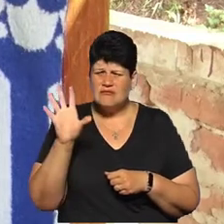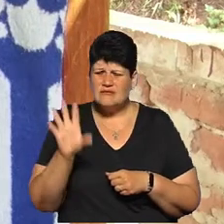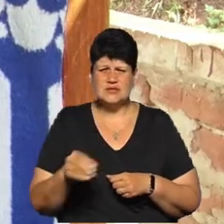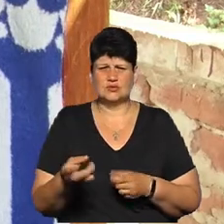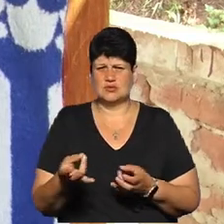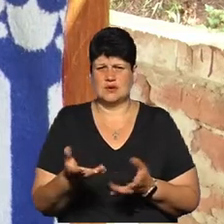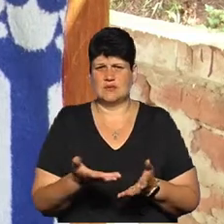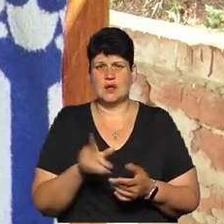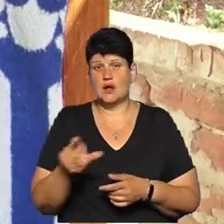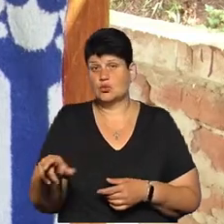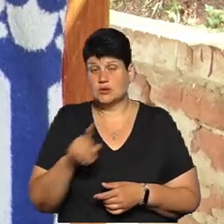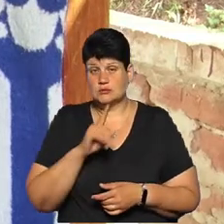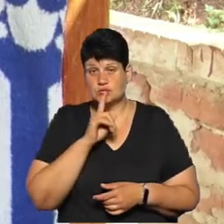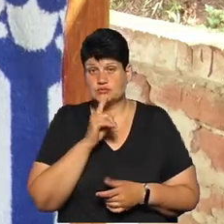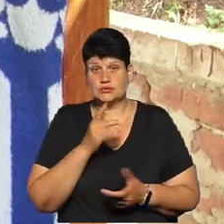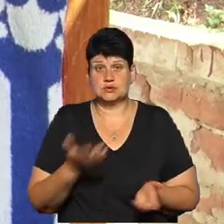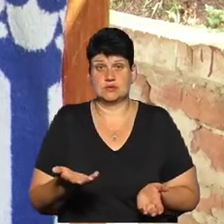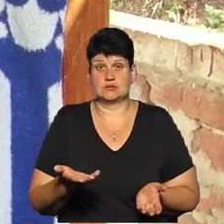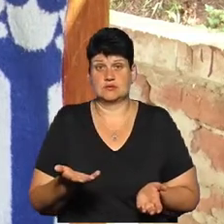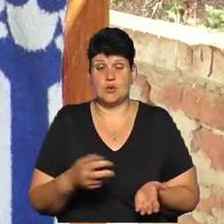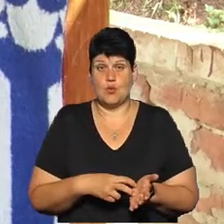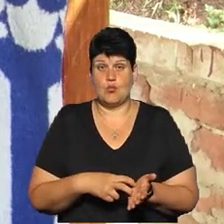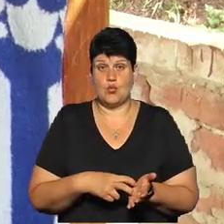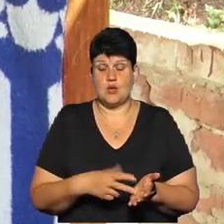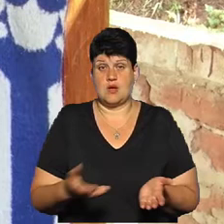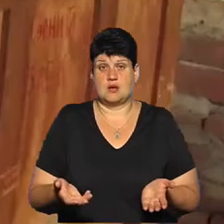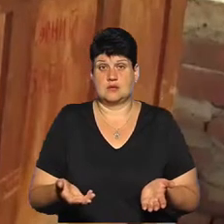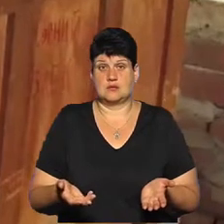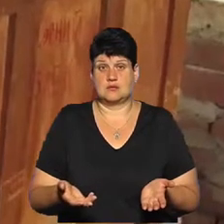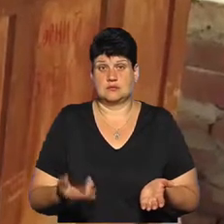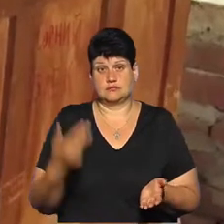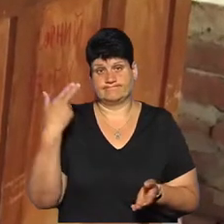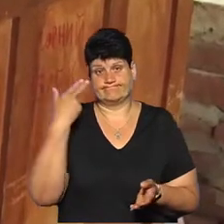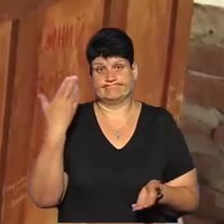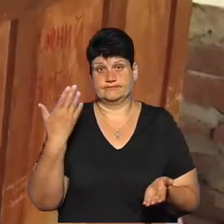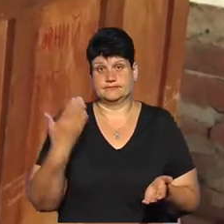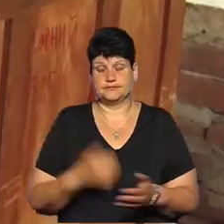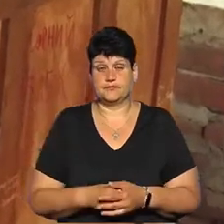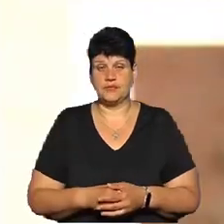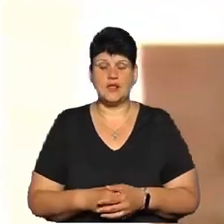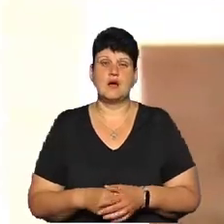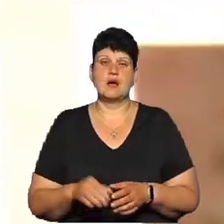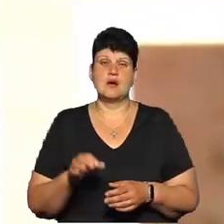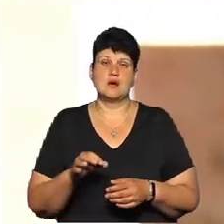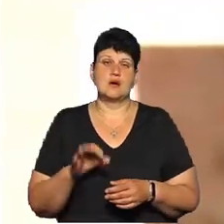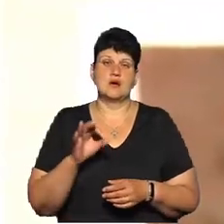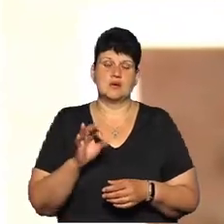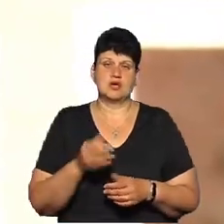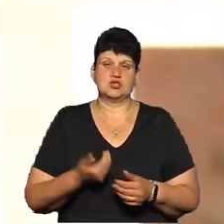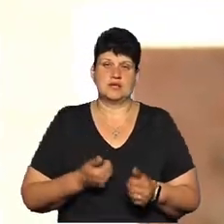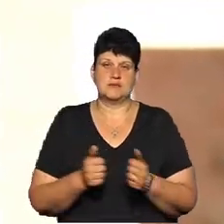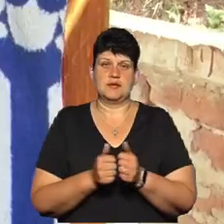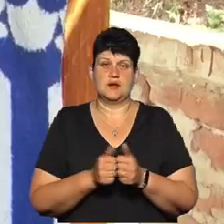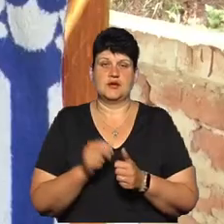Люди мовчать. Люди мовчать, тому що бояться отримати пулю в лоб. Ольга жила неподалік Чорнобаївки. Каже, бачила і чула